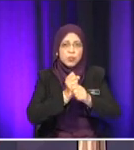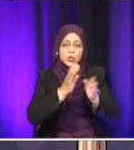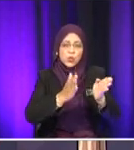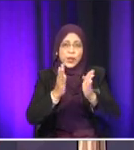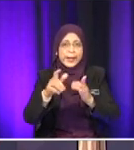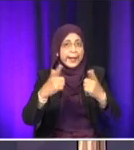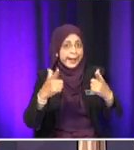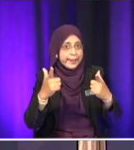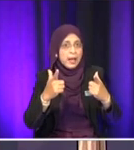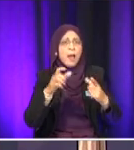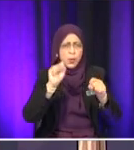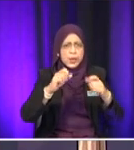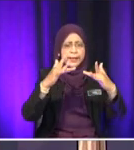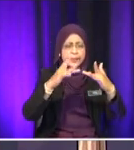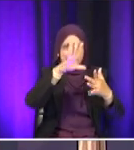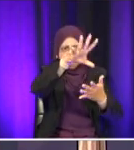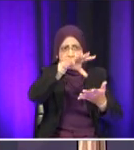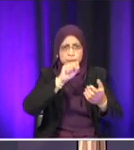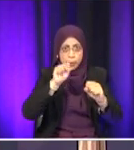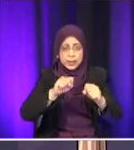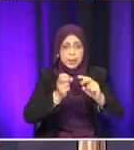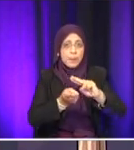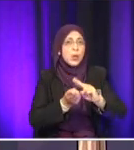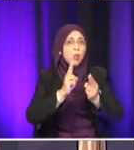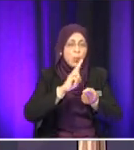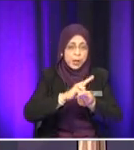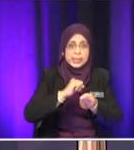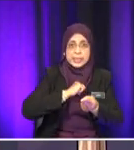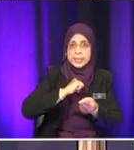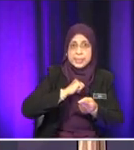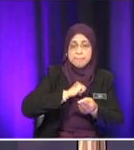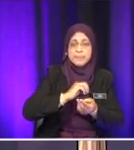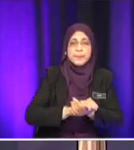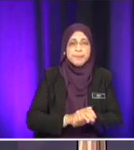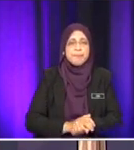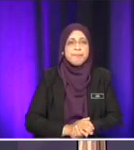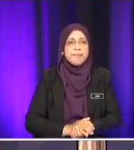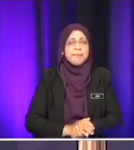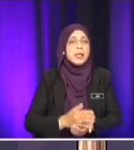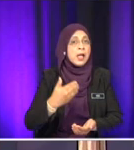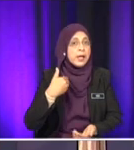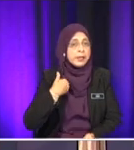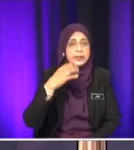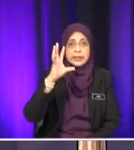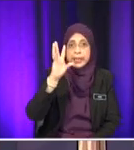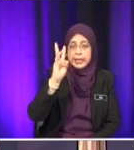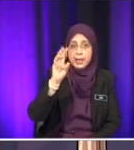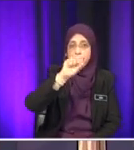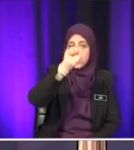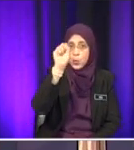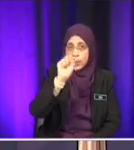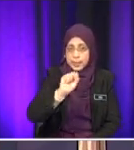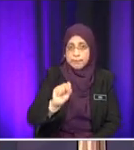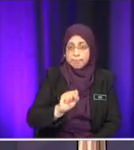oke itu kelebihan kertas 2 dan kita ada 6 soal lain yang saya sebutkan tadi dan pecahannya adalah